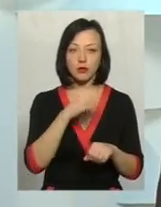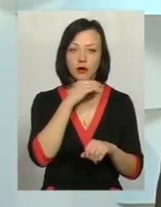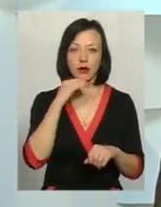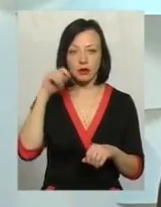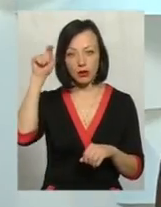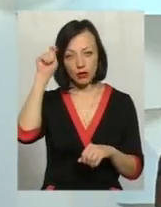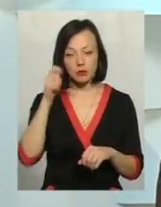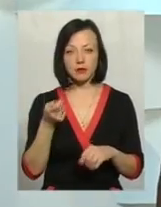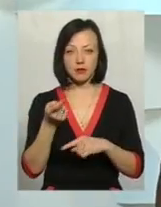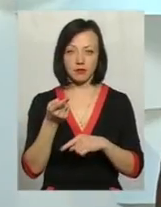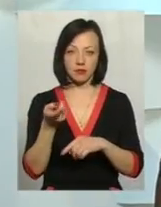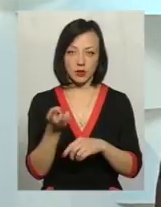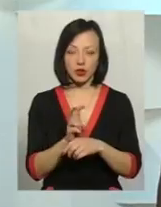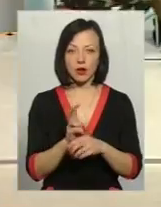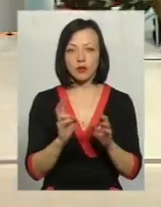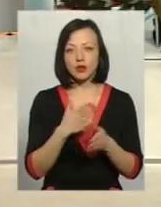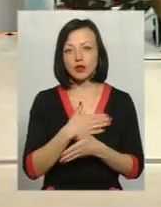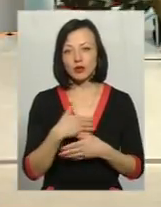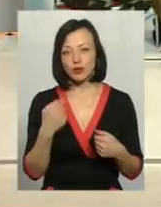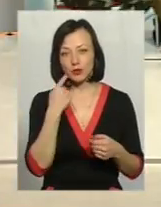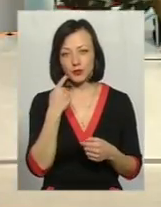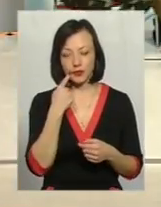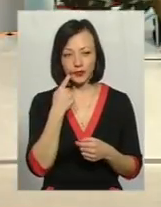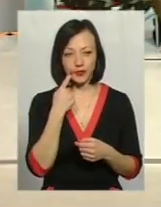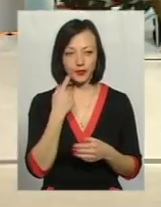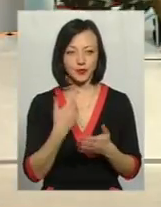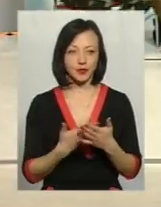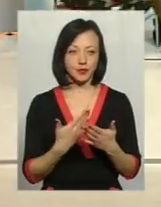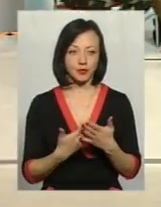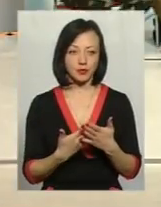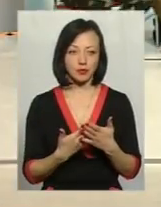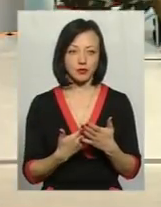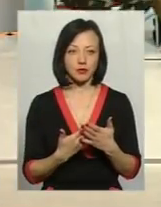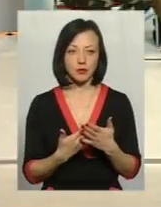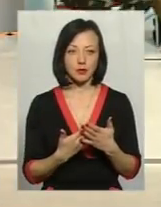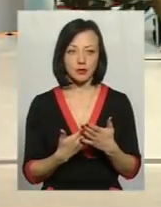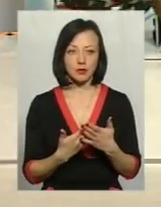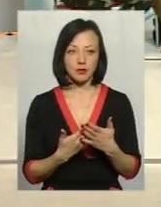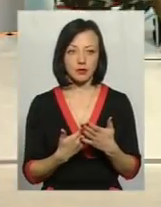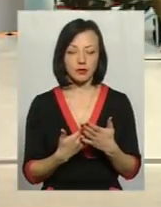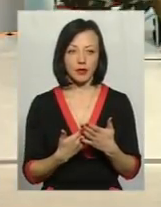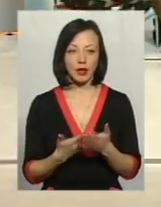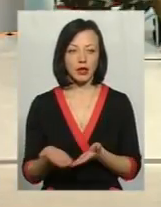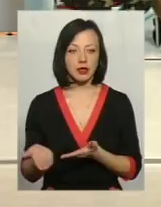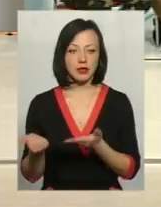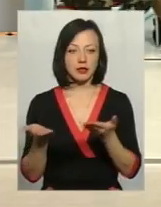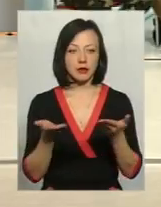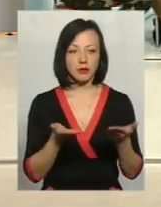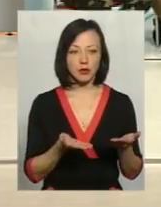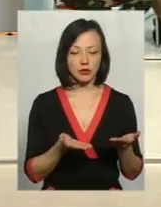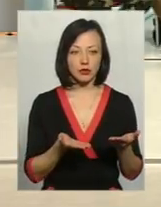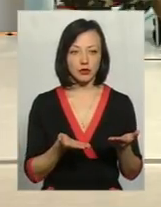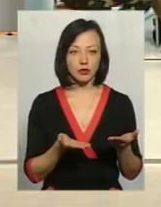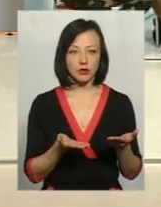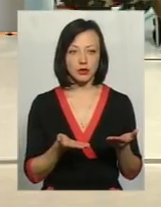хлопців прийшли. Ти не хочуть, може, вони ще стісняються. Я, наприклад, вів в музей до себе, запрошував, я не говорив йому, що